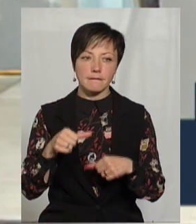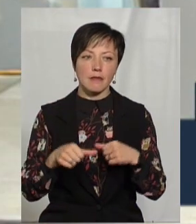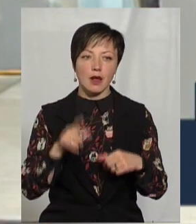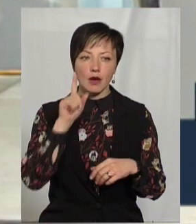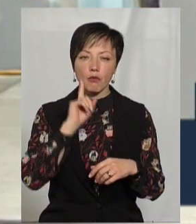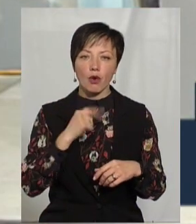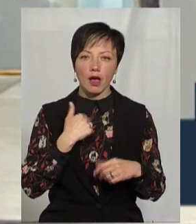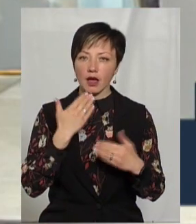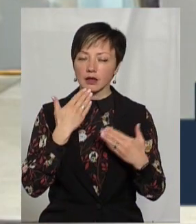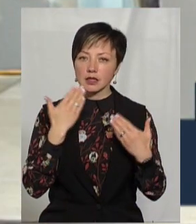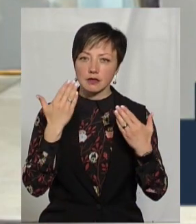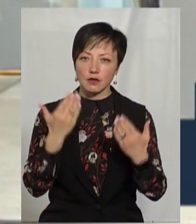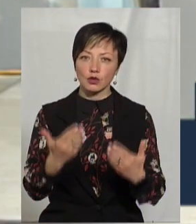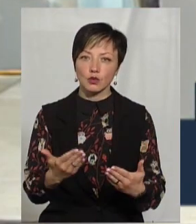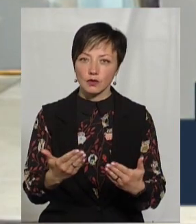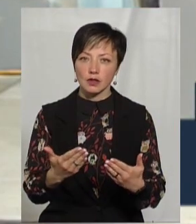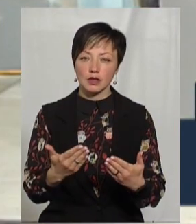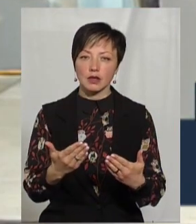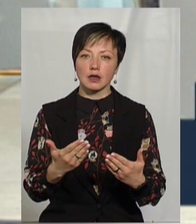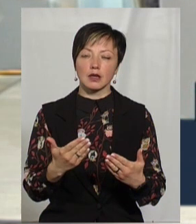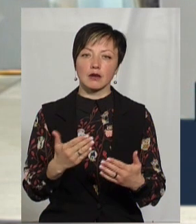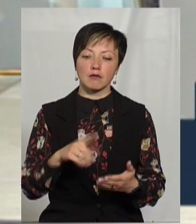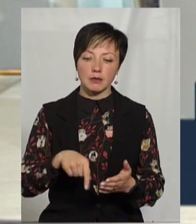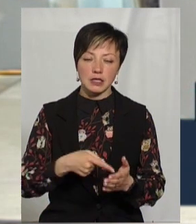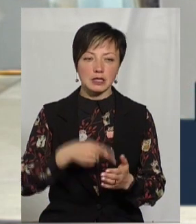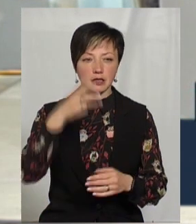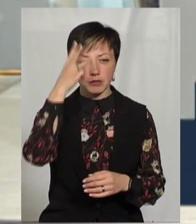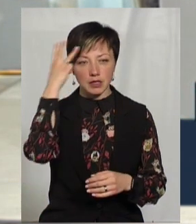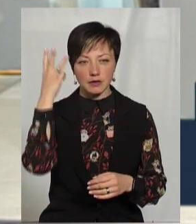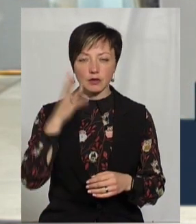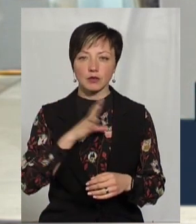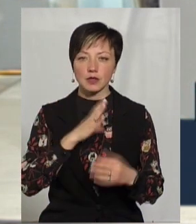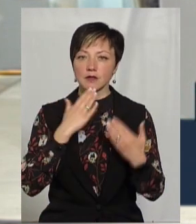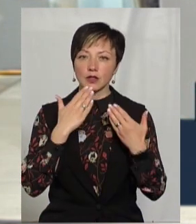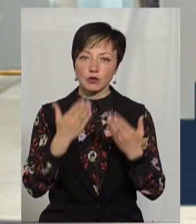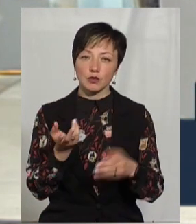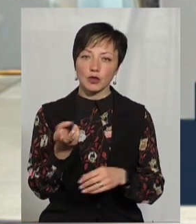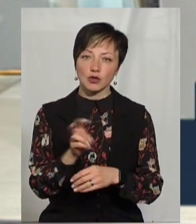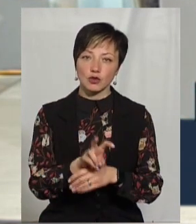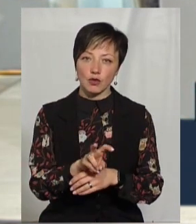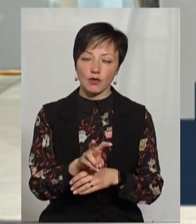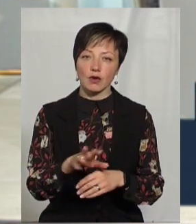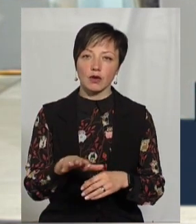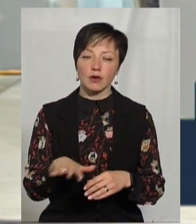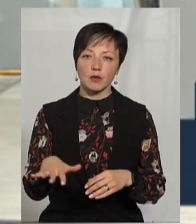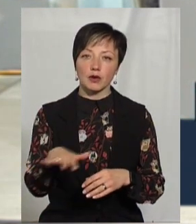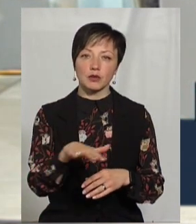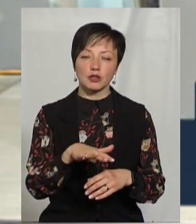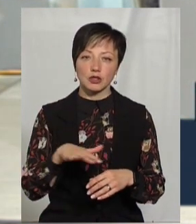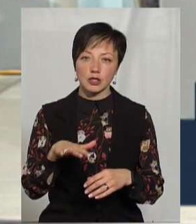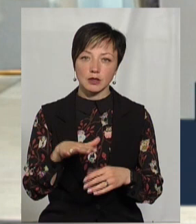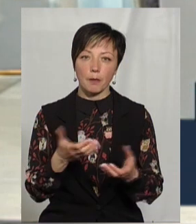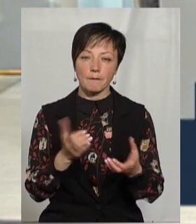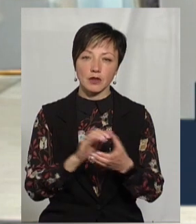не звернувся, ось перебуваючи в місті Хмельницький, не звернувся, просто не прийшов на приміщення до і